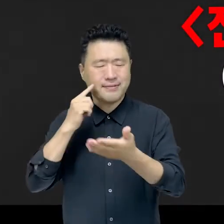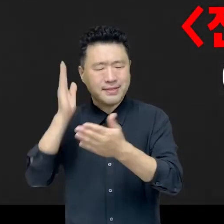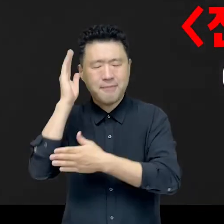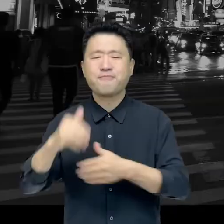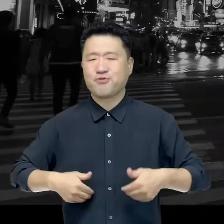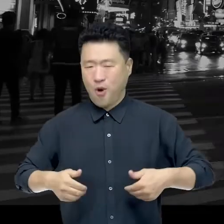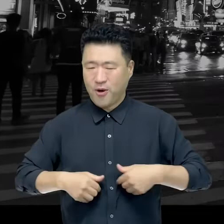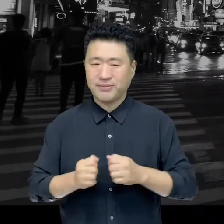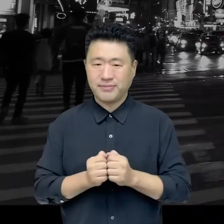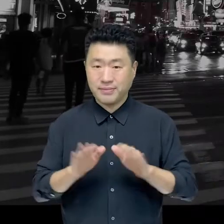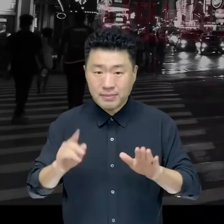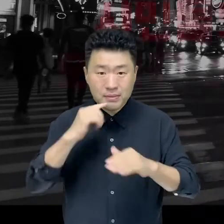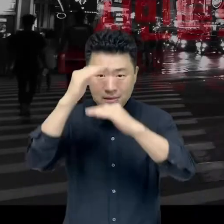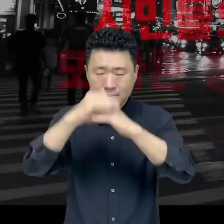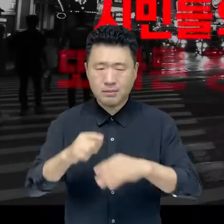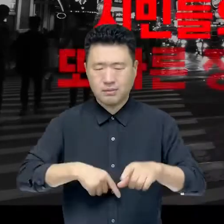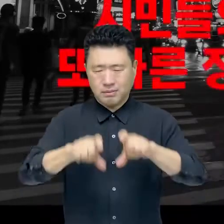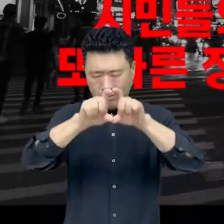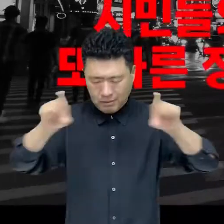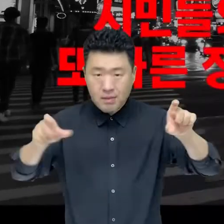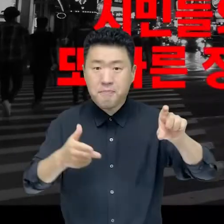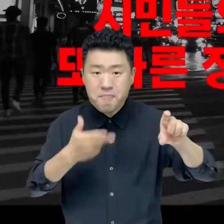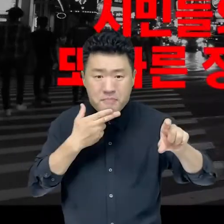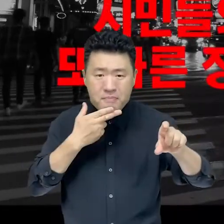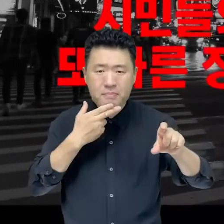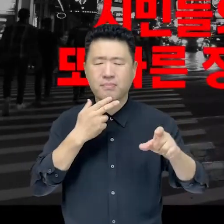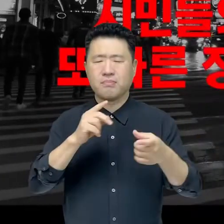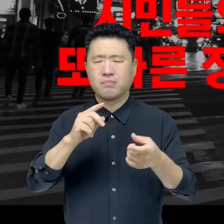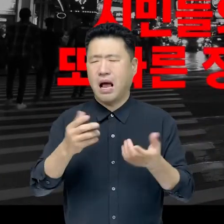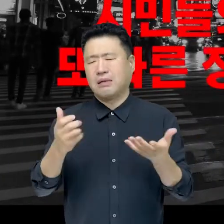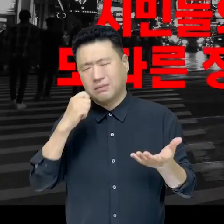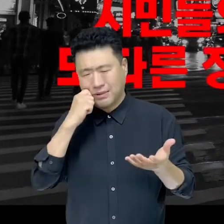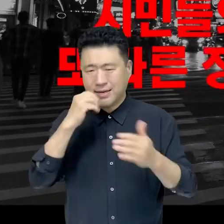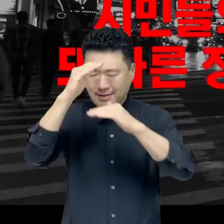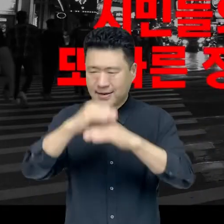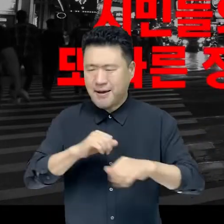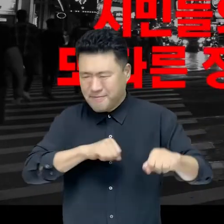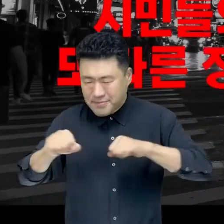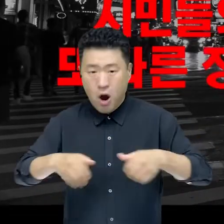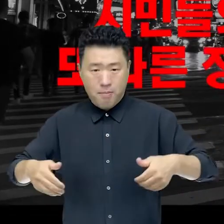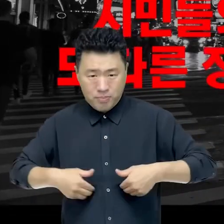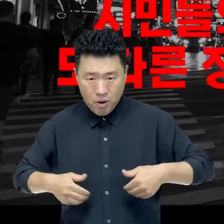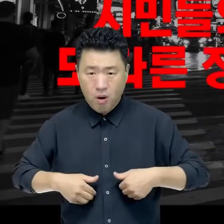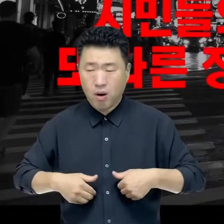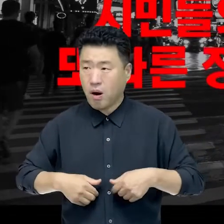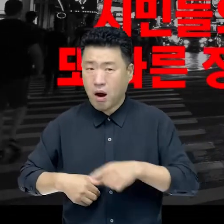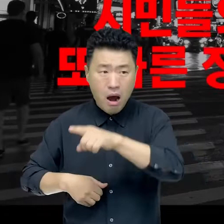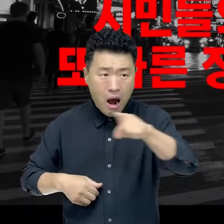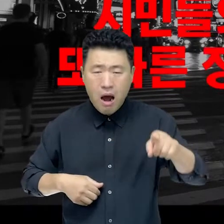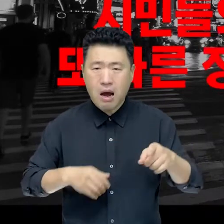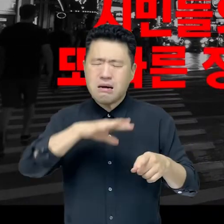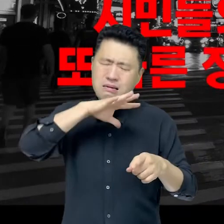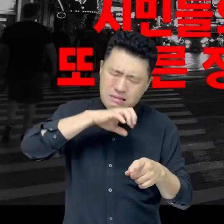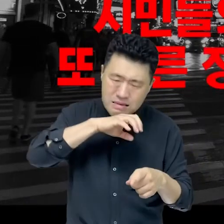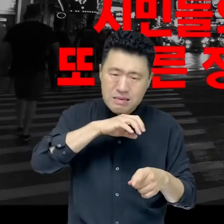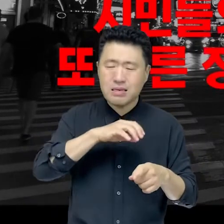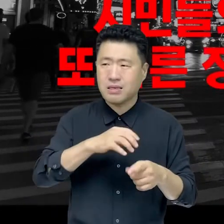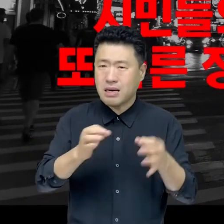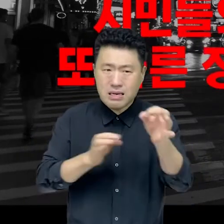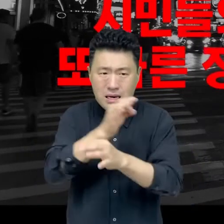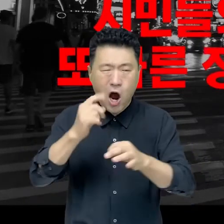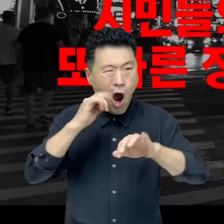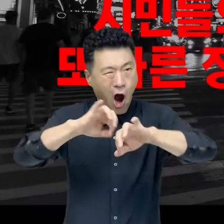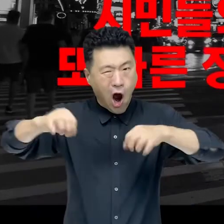한다. 지금 여기서 공정한 규칙을 세우기 위해 무언가 하지 않는다면 시민들의 불만과